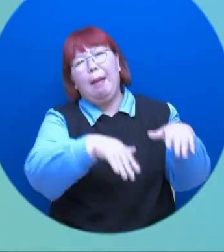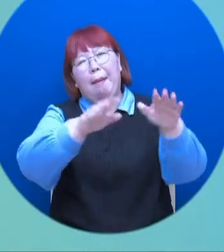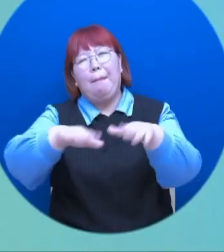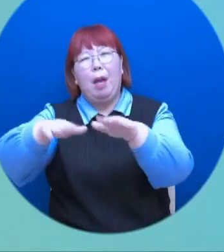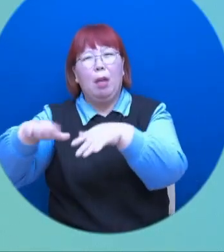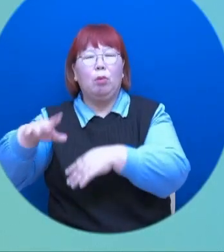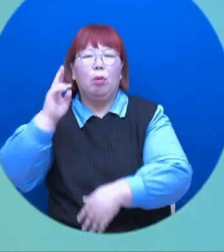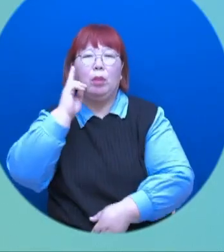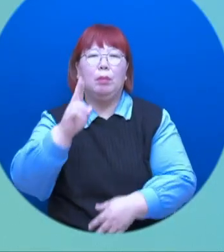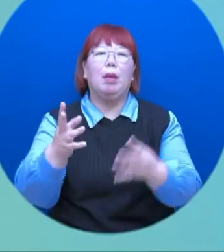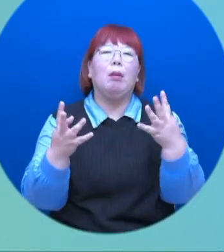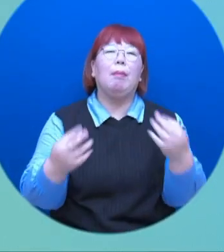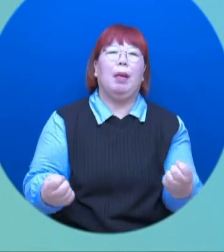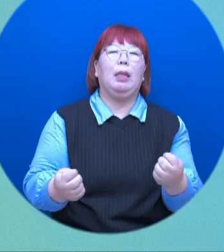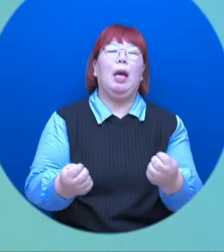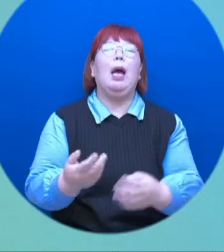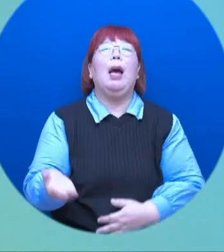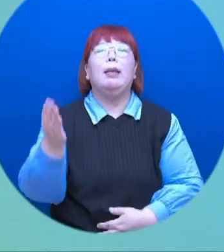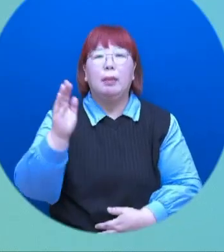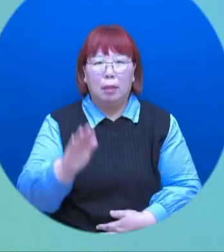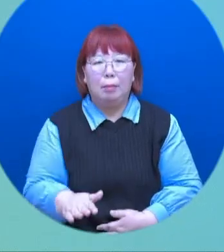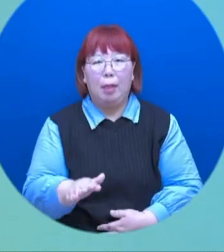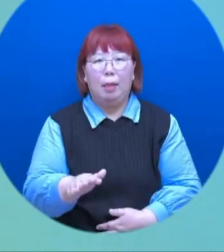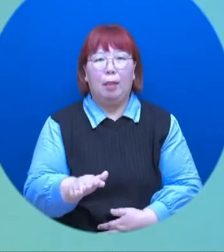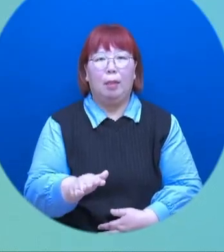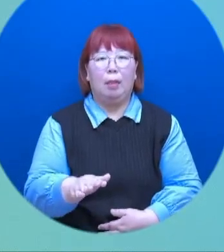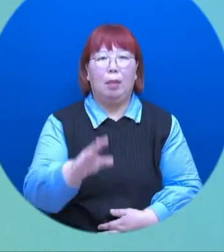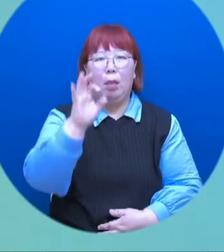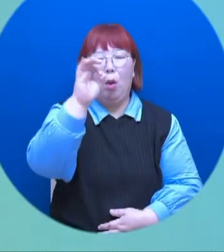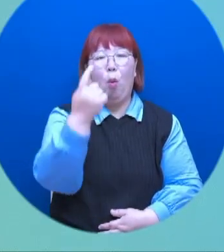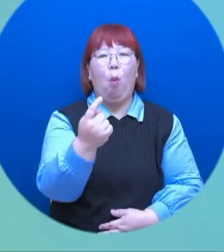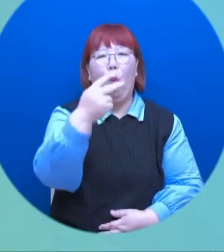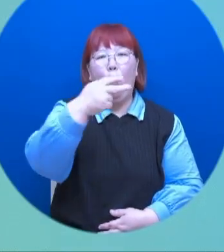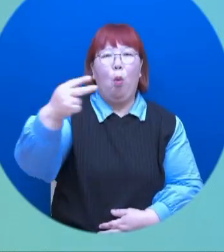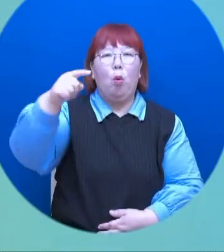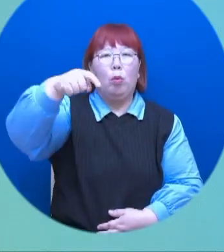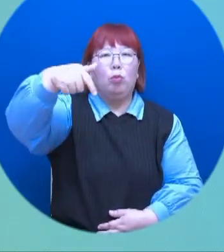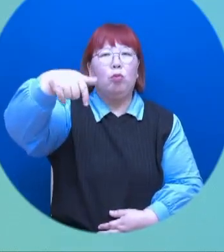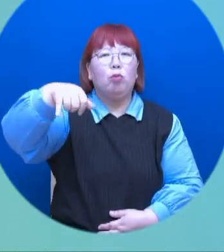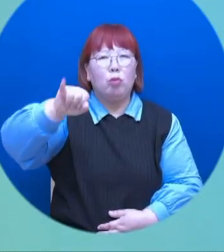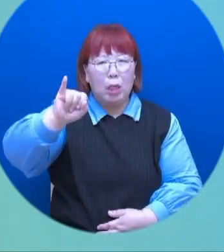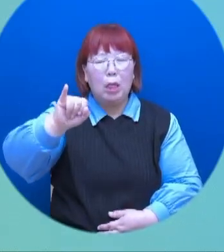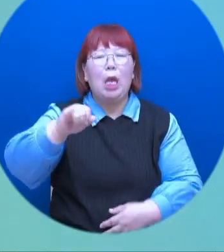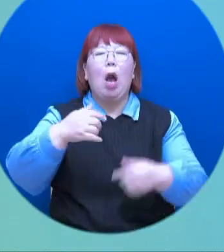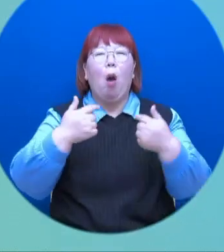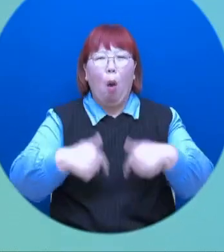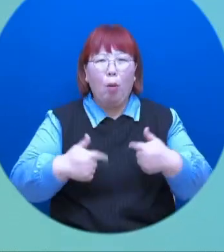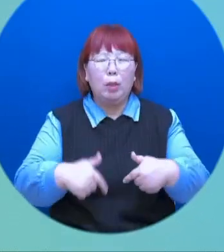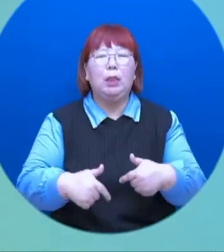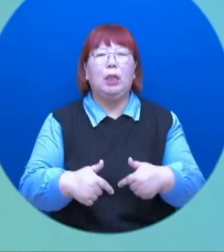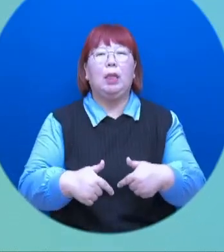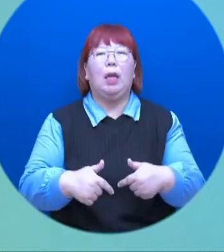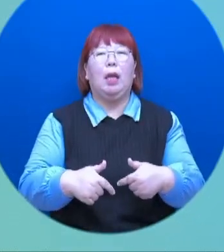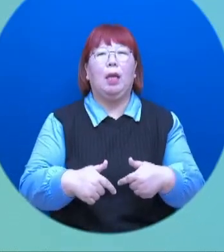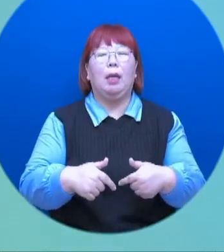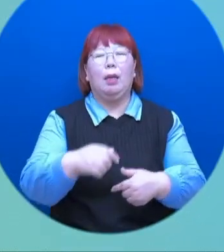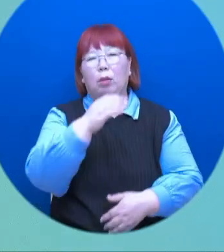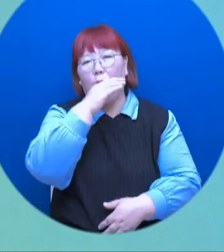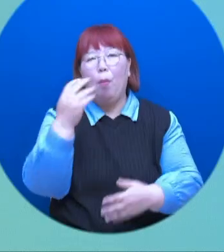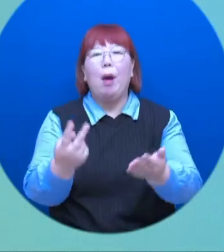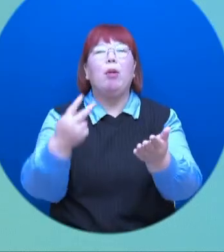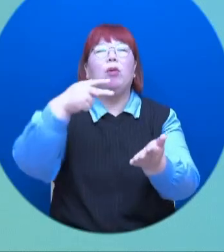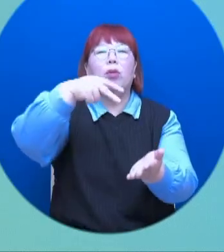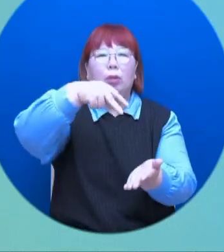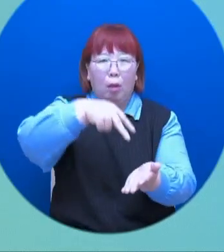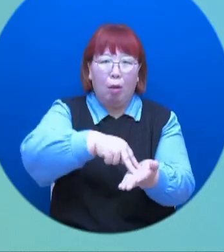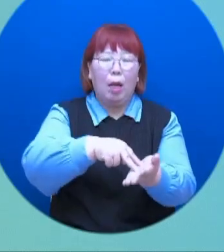것들이 몰려온다. 하지만 오뚜기 뒹굴뒹굴 돌다가 언제나 바르게 선다. 너희들도 그렇게 살아야